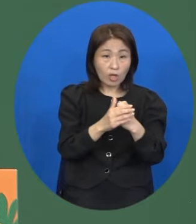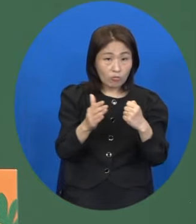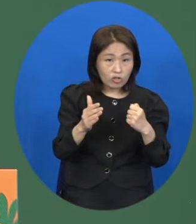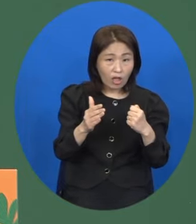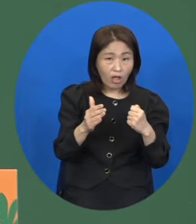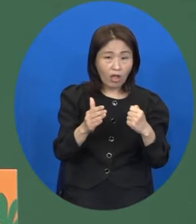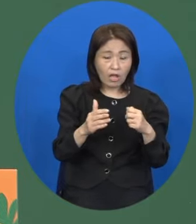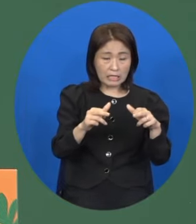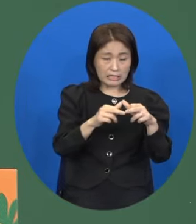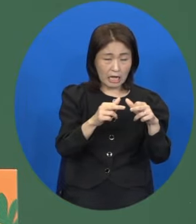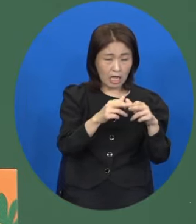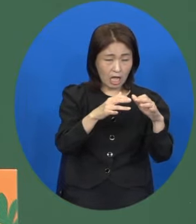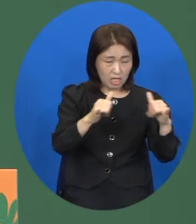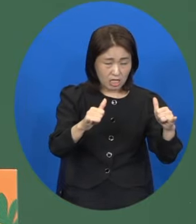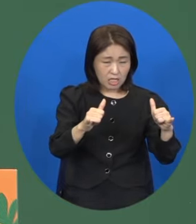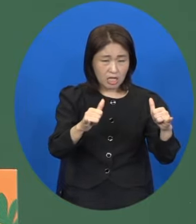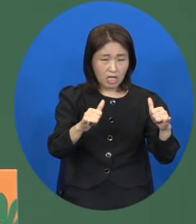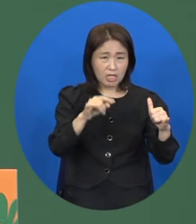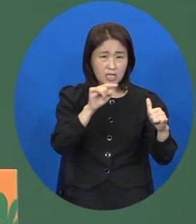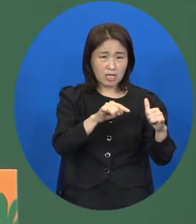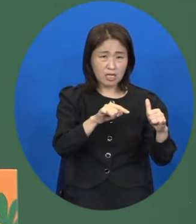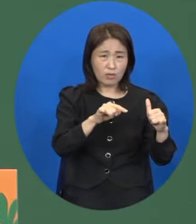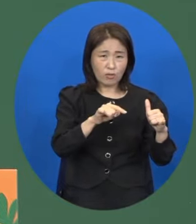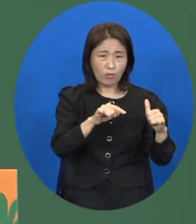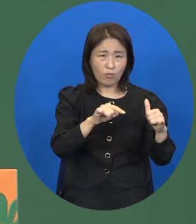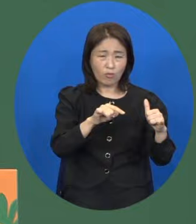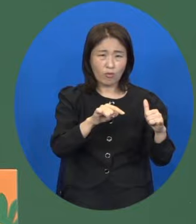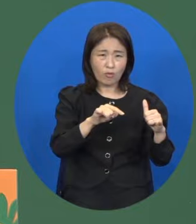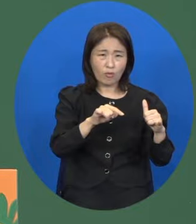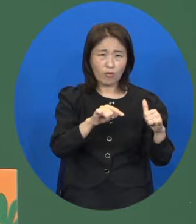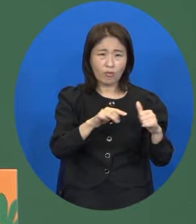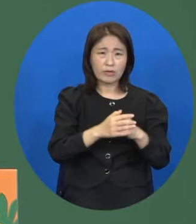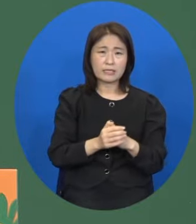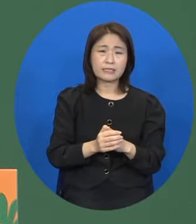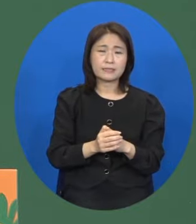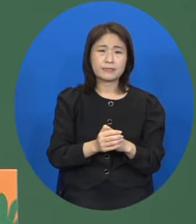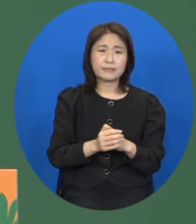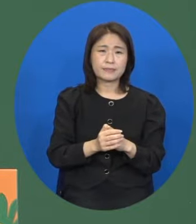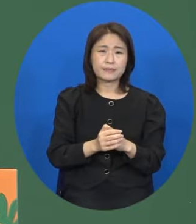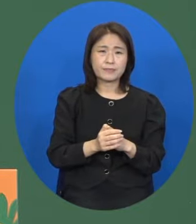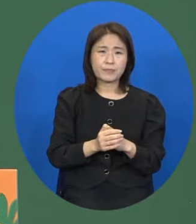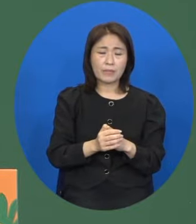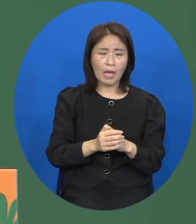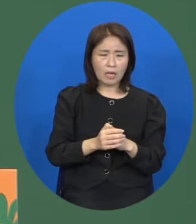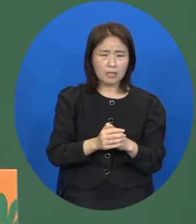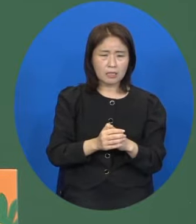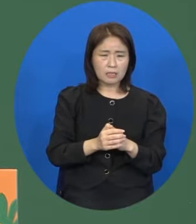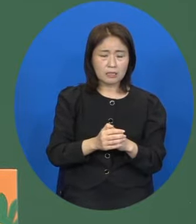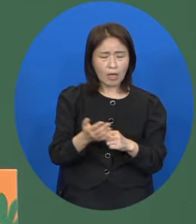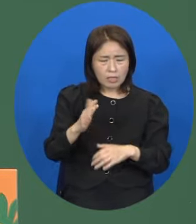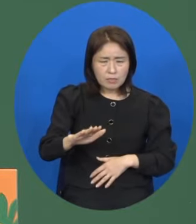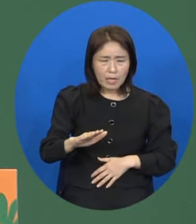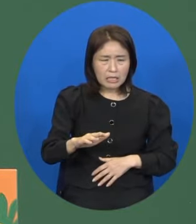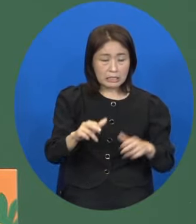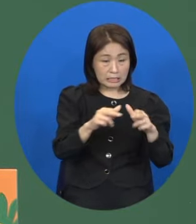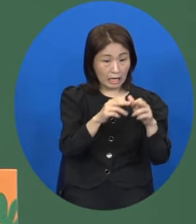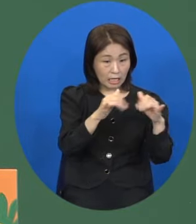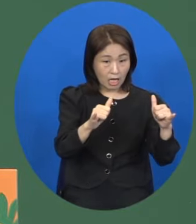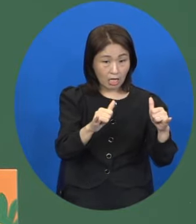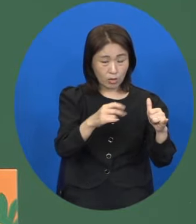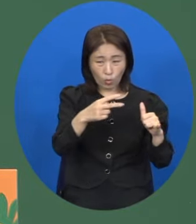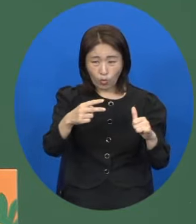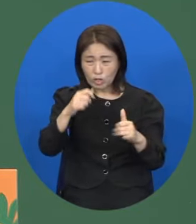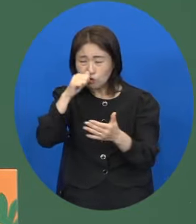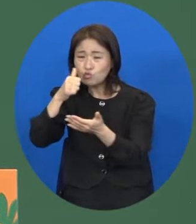비정상 취급하는 것 그나마 양호한 일입니다. 장애인을 죄인 취급했던 적도